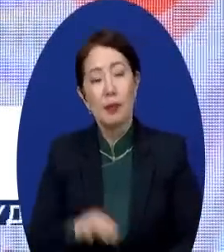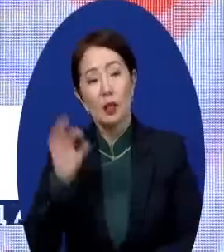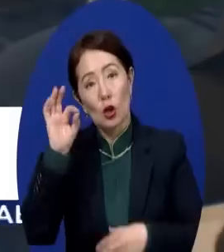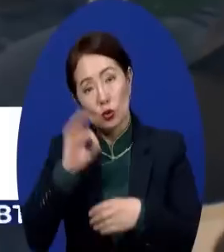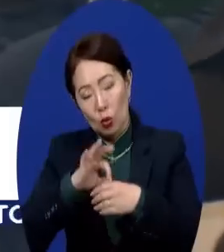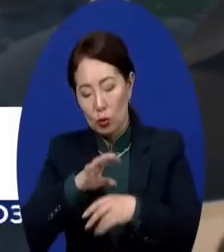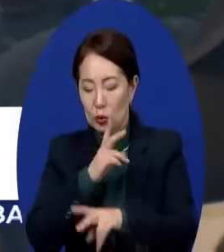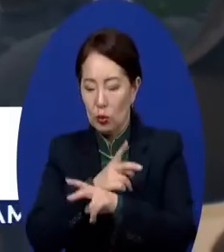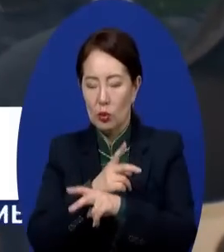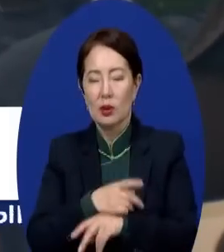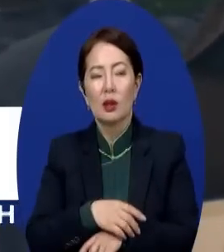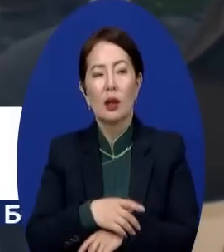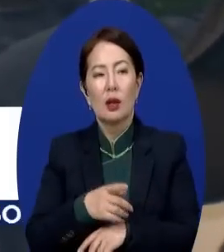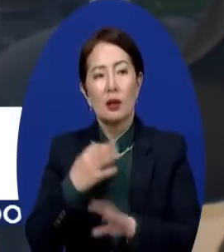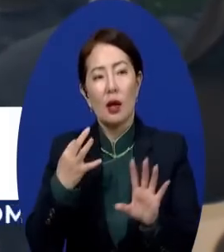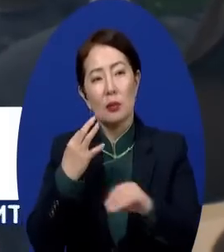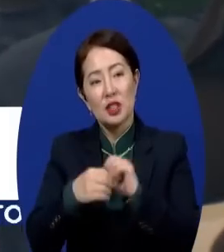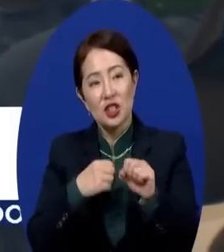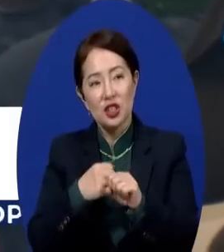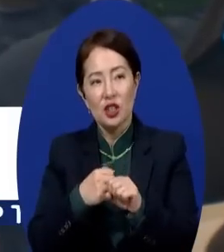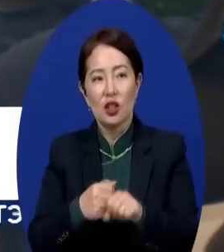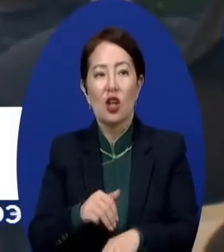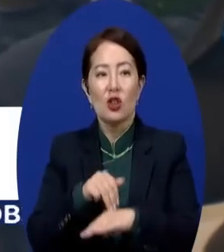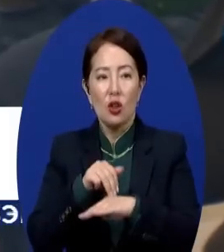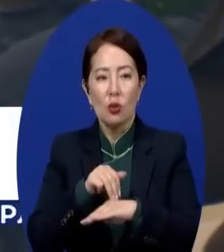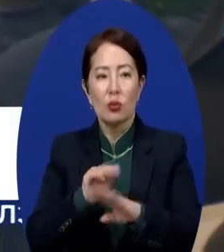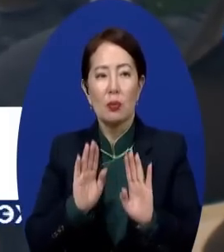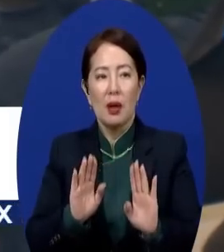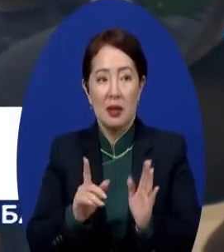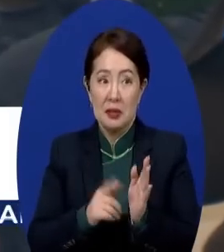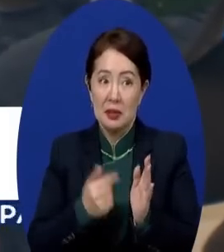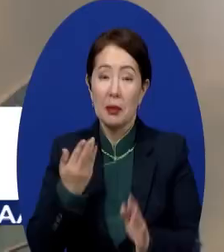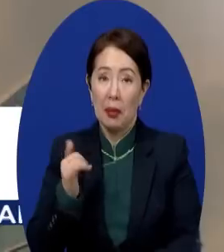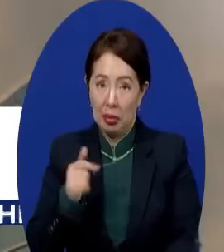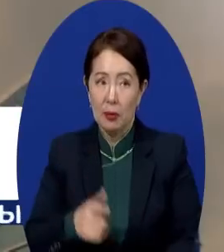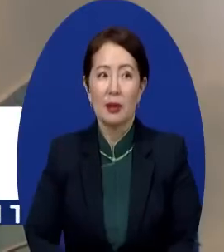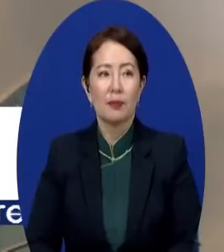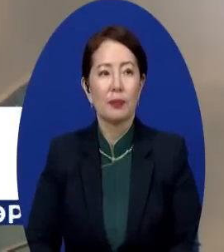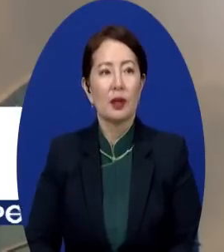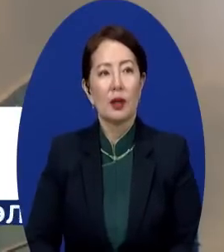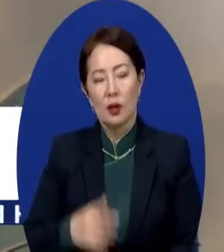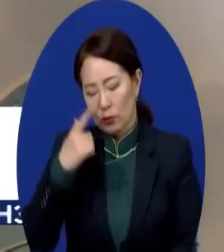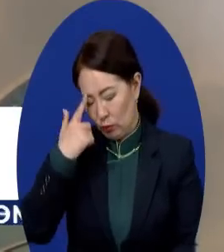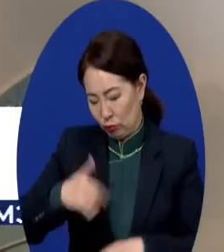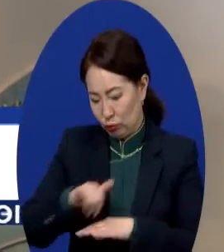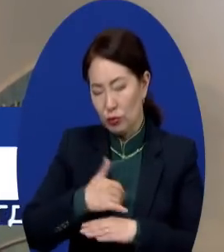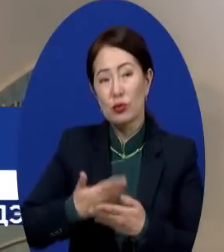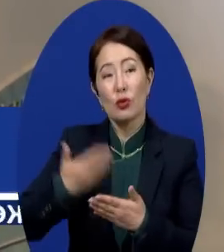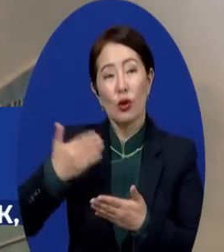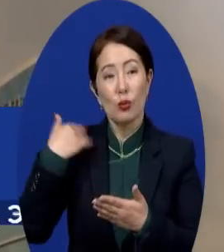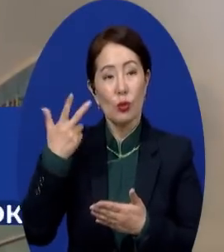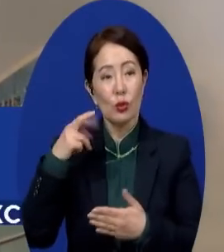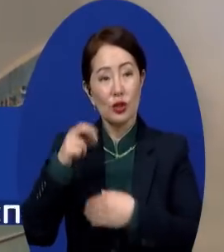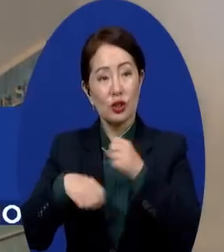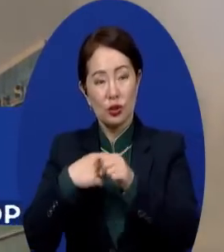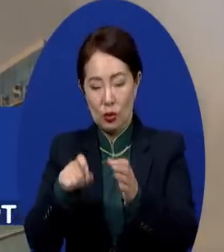сонгуулийн хууль багадаа 8 жил тогтвортой хэрэгжих шаардлагатай байдаг байна. Монголын одоо өнгөрсөн 30 жилийн хугацаанд гарсан